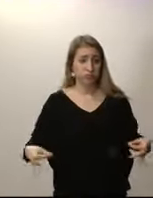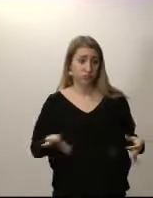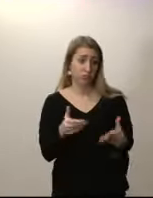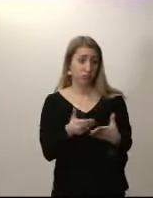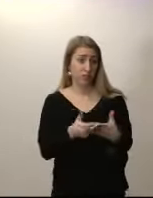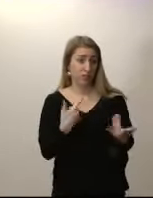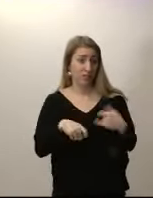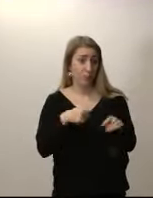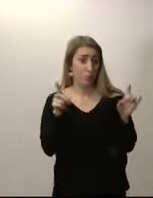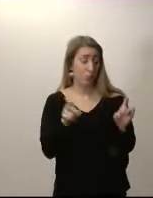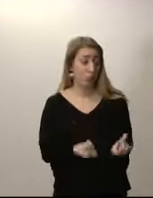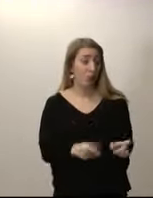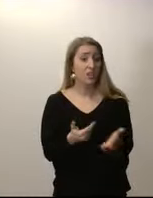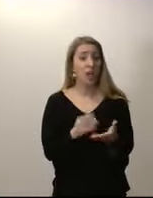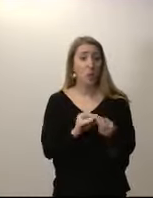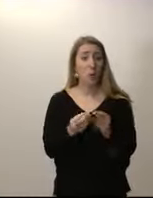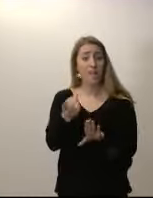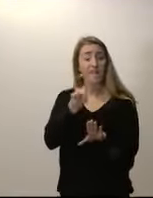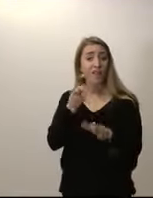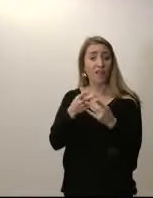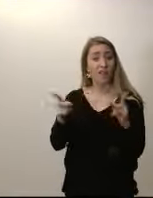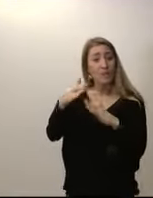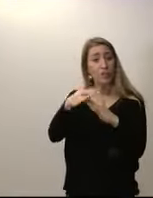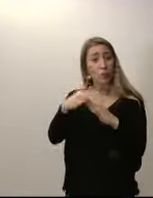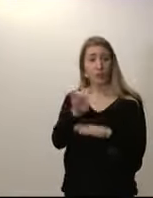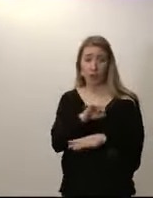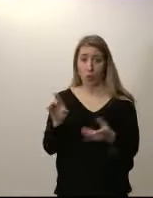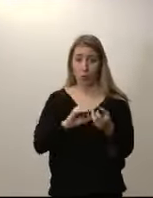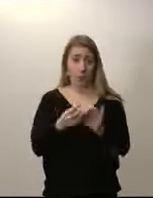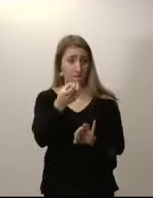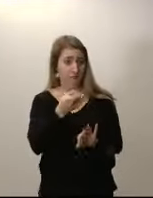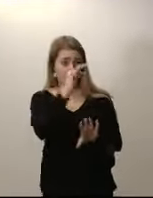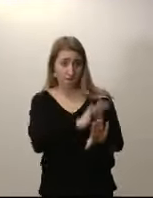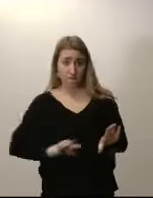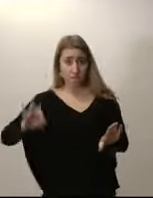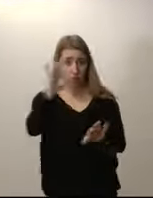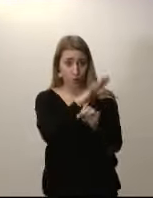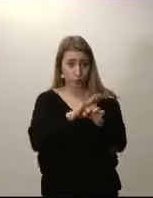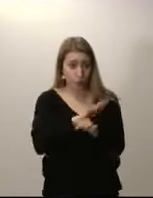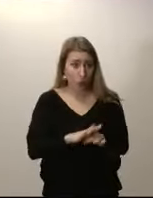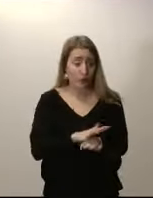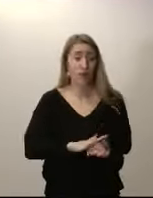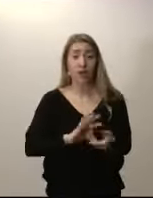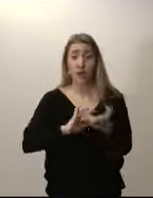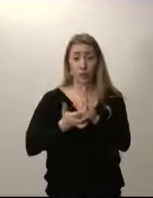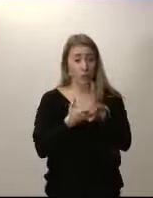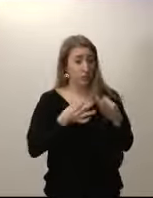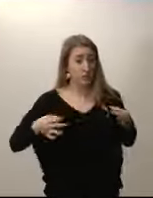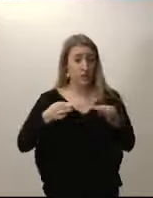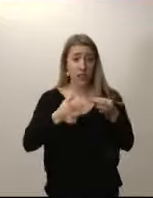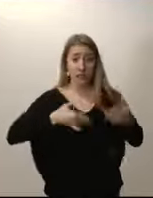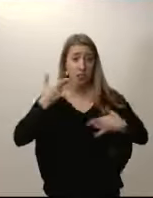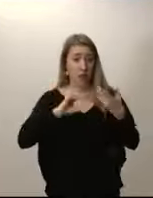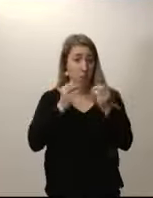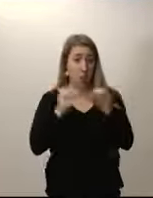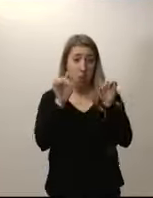Donc, ce n'est pas un problème thionvillois, c'est un problème qui est national. Et toutes les salles de spectacle rencontrent exactement les mêmes problèmes. Que